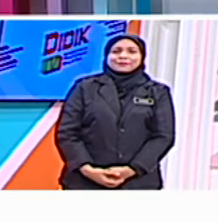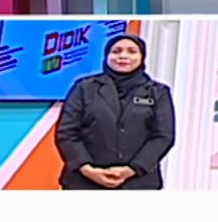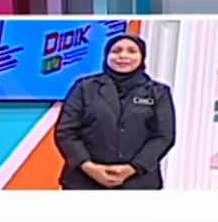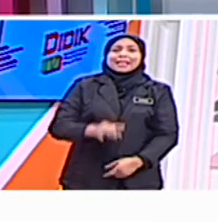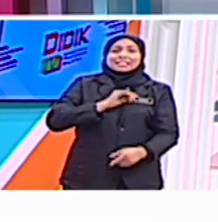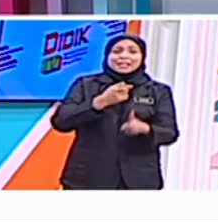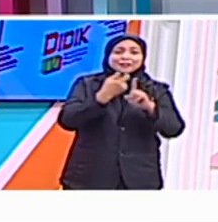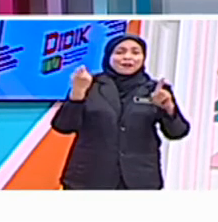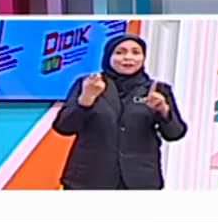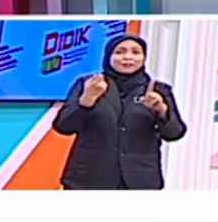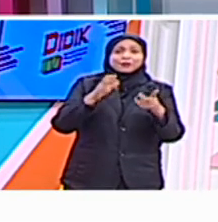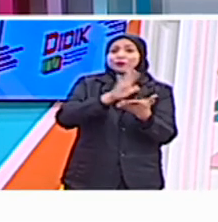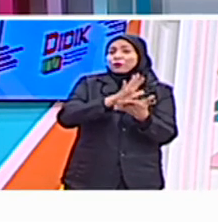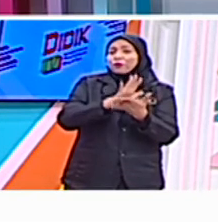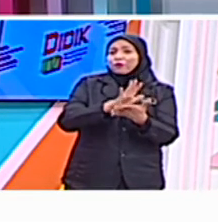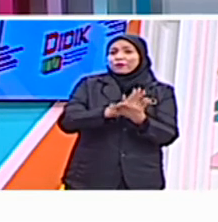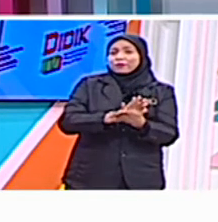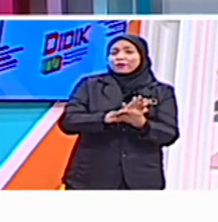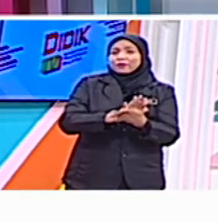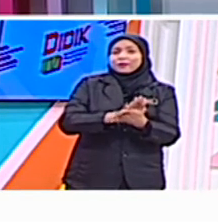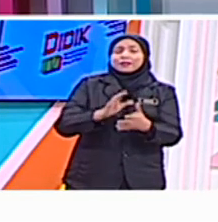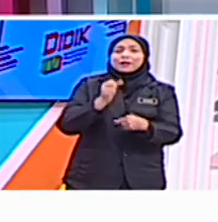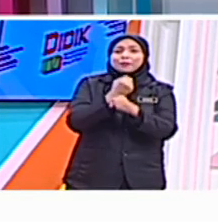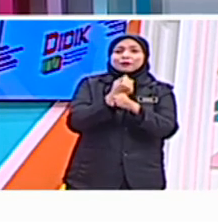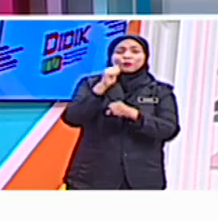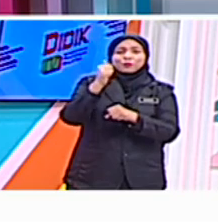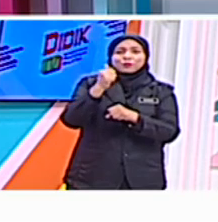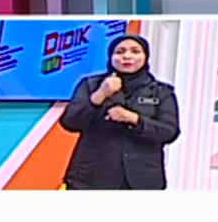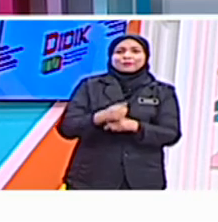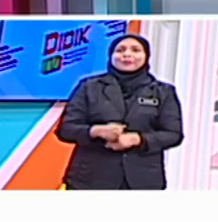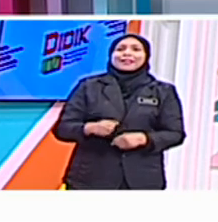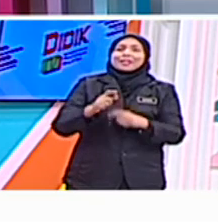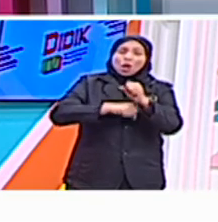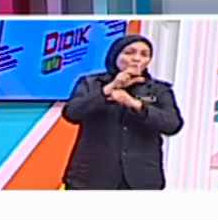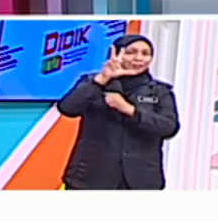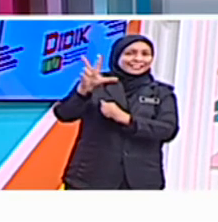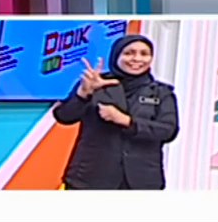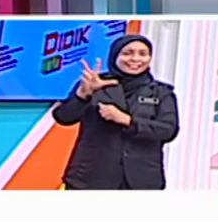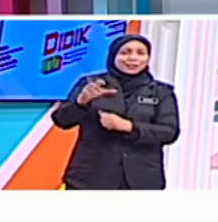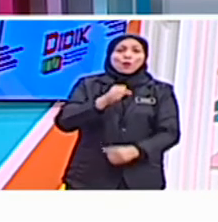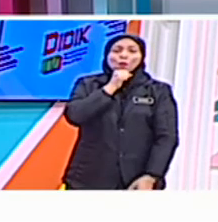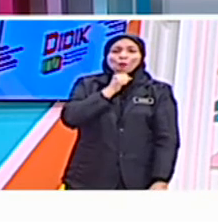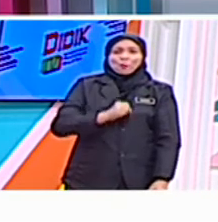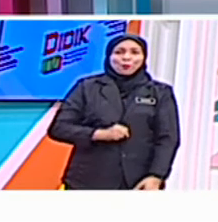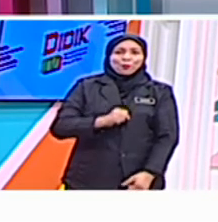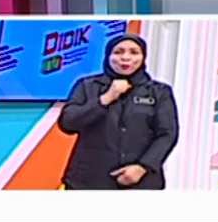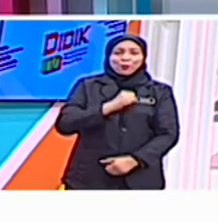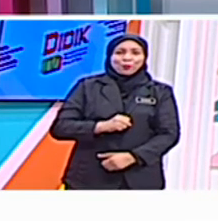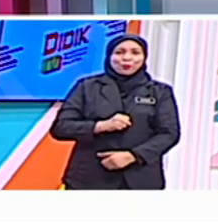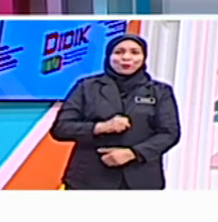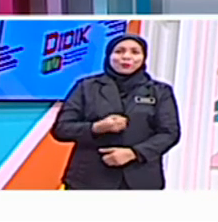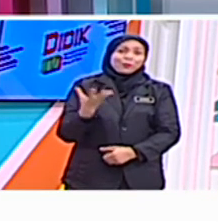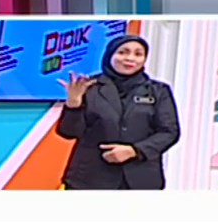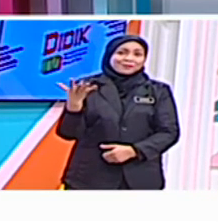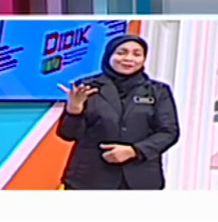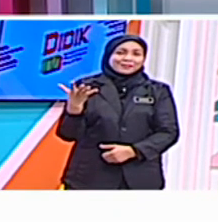Saya dari sekolah Batu 10 Lekir 3 Muntas. Tahu umur? 3 Muntas 9